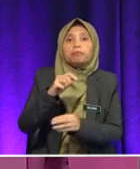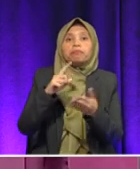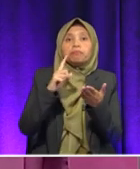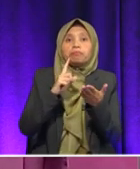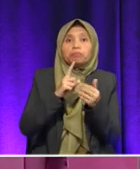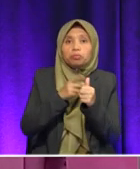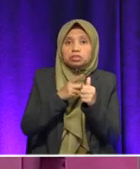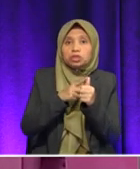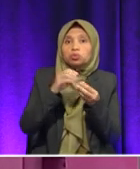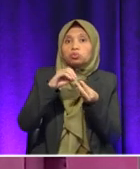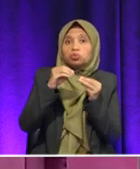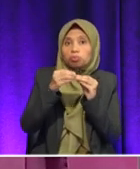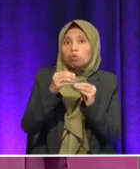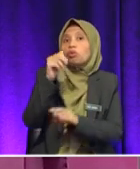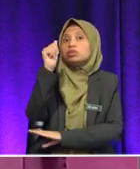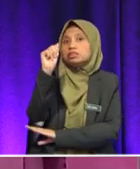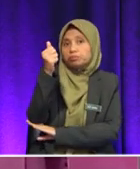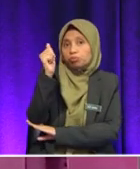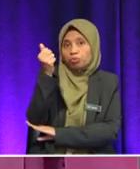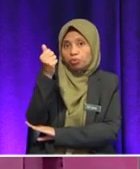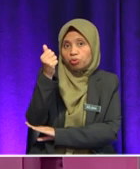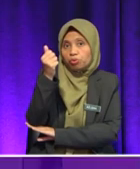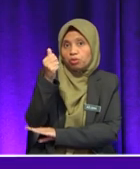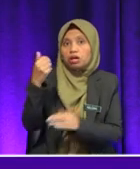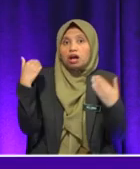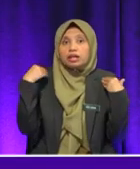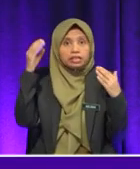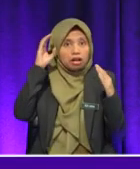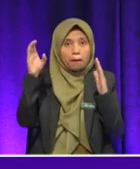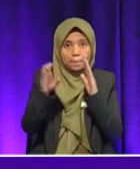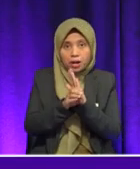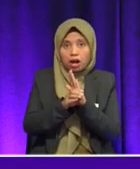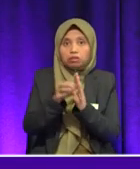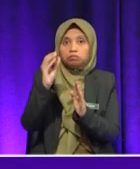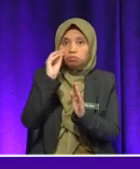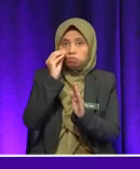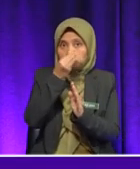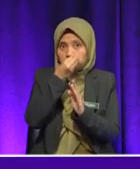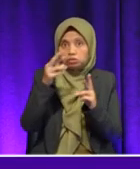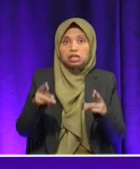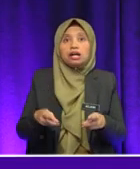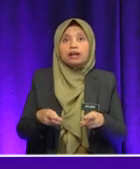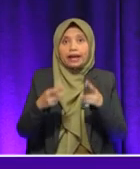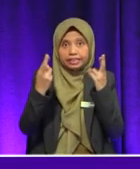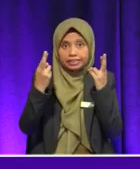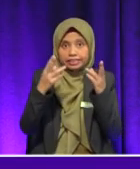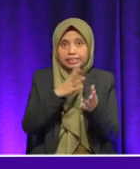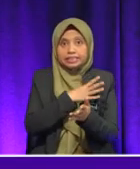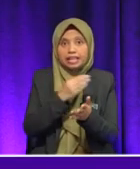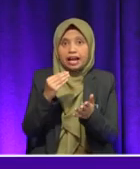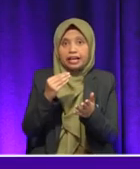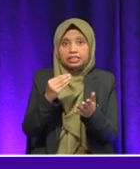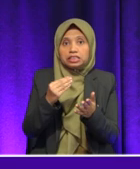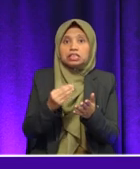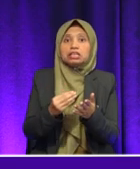penting 10 tadi 5 nih 10 ada gambar bunga raya Tahun dikeluarkan dan perkataan